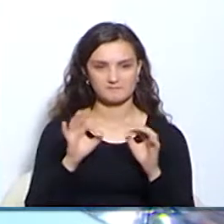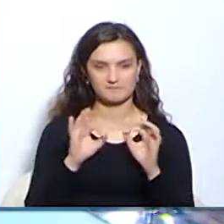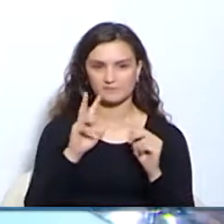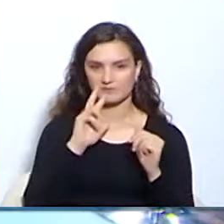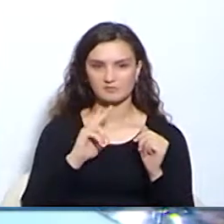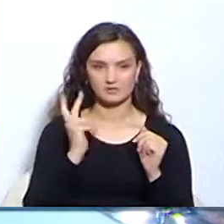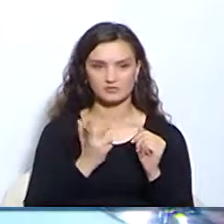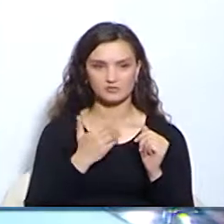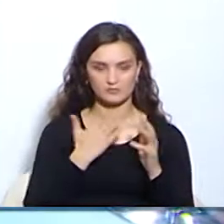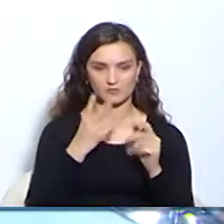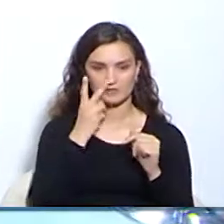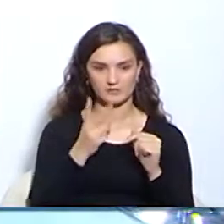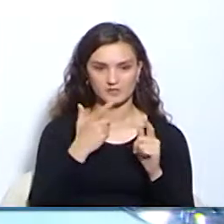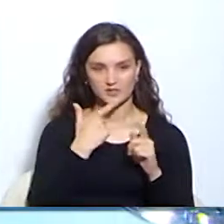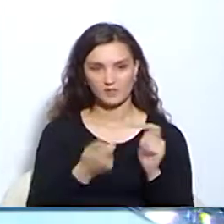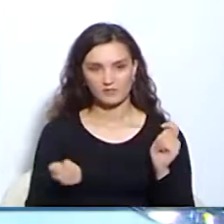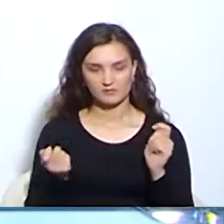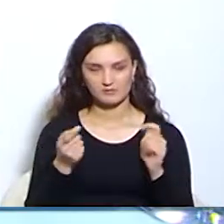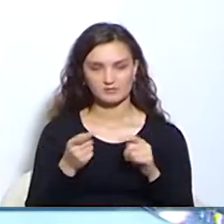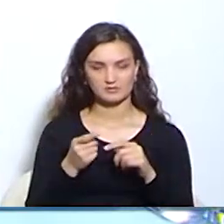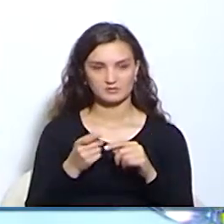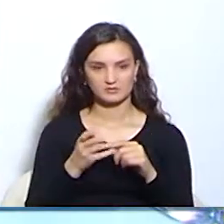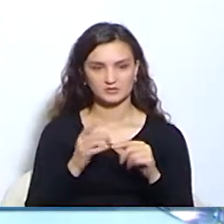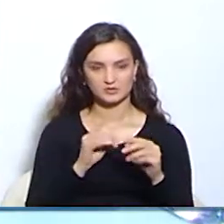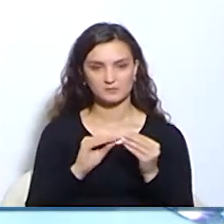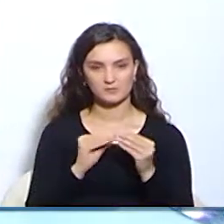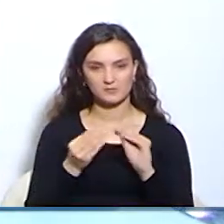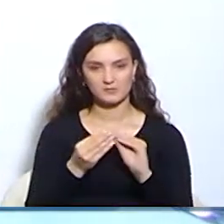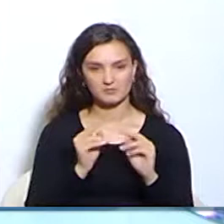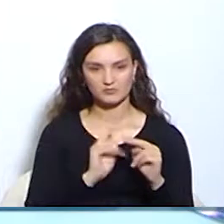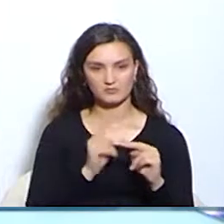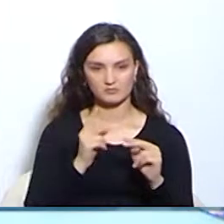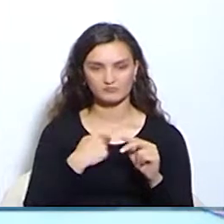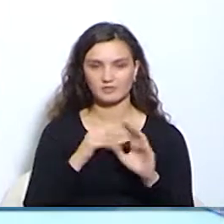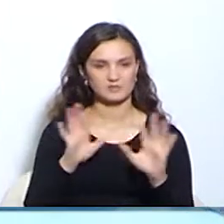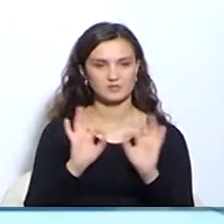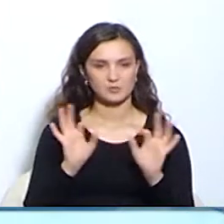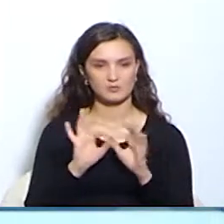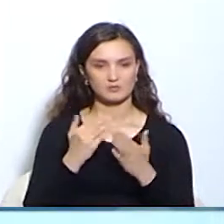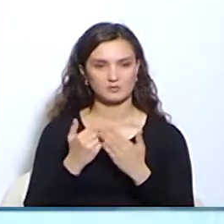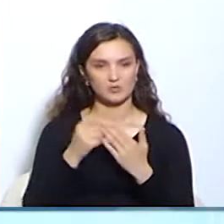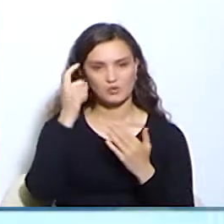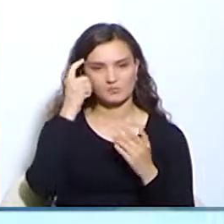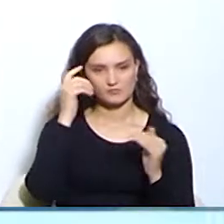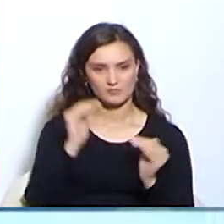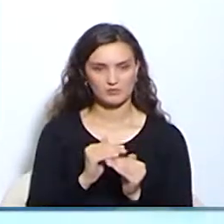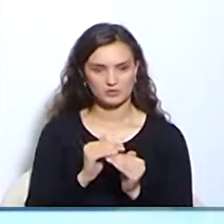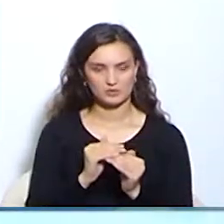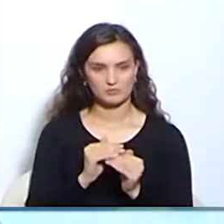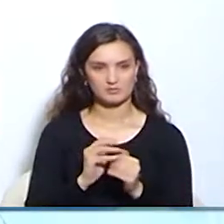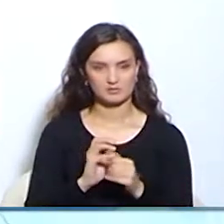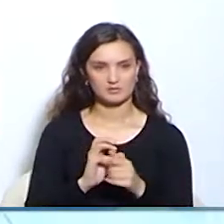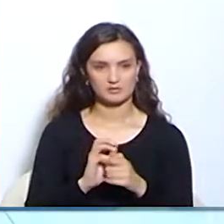3 წლის ასაკში ჩვენ თუ ხედავთ დაყოვნებას შეფერხებას განვითარებაში, ჩვენ არ ვსაუბრობთ მაგალითად გონებრივ